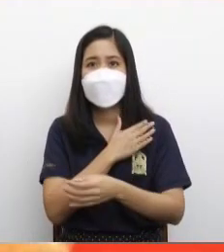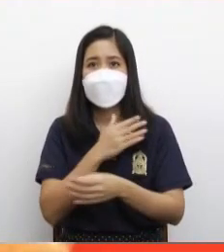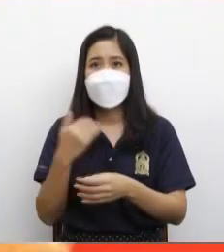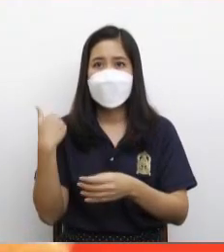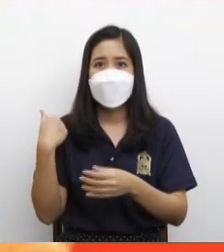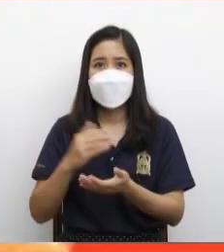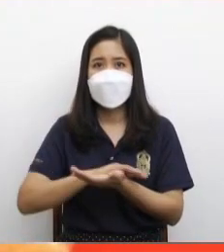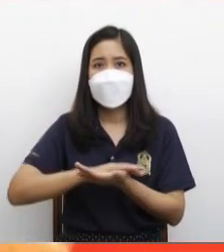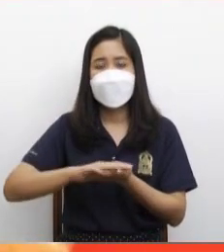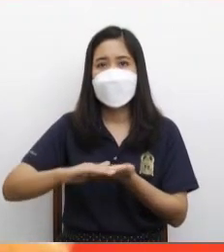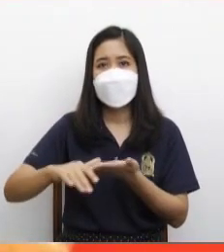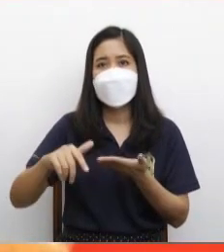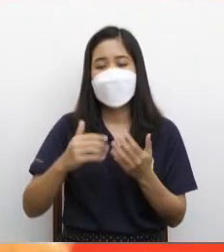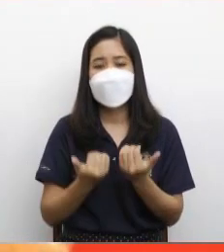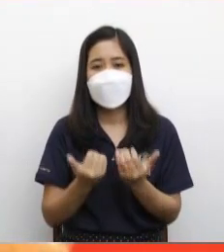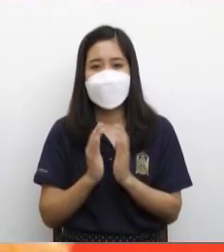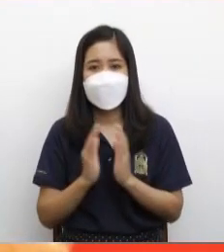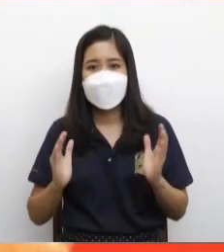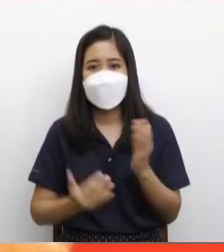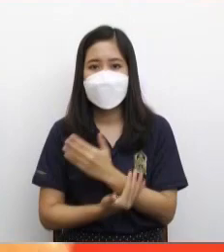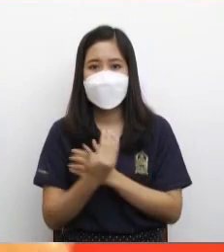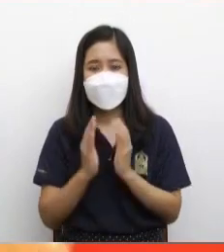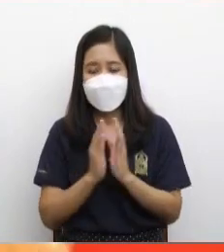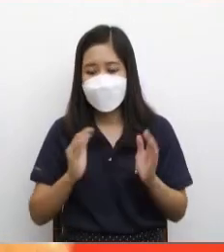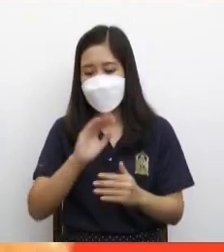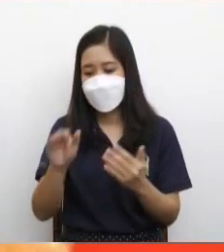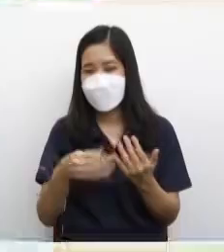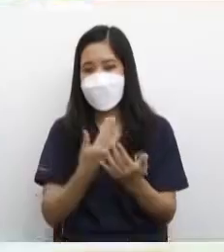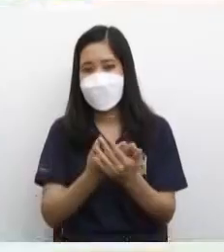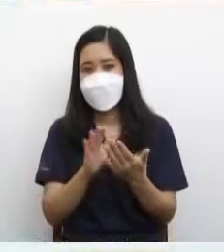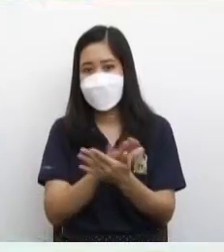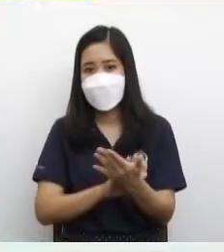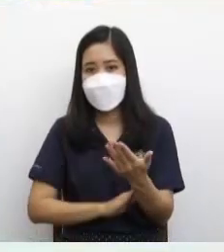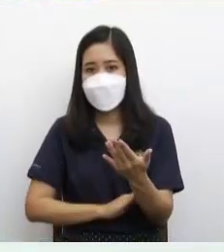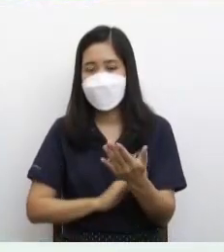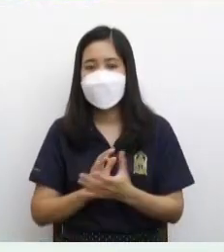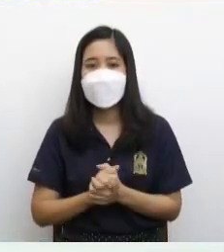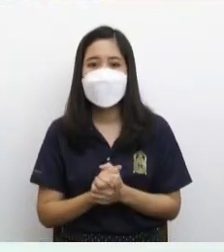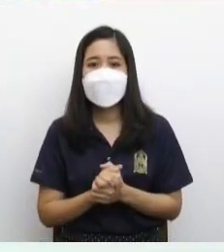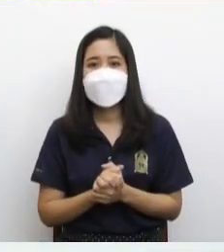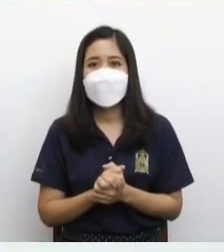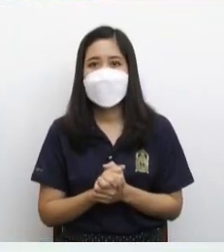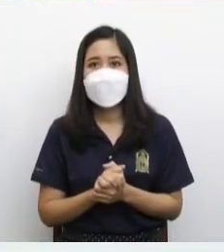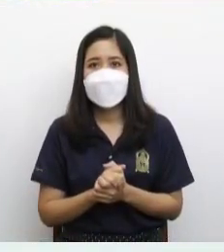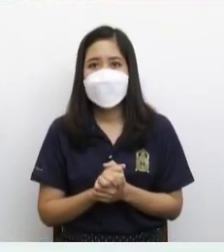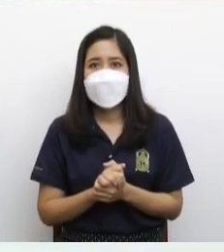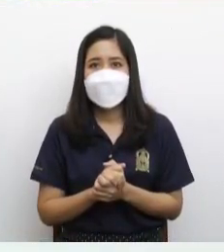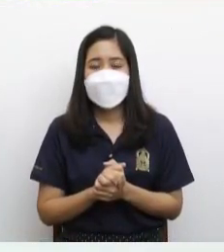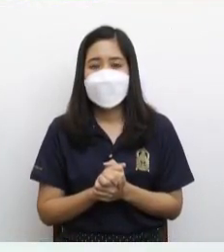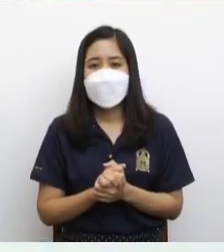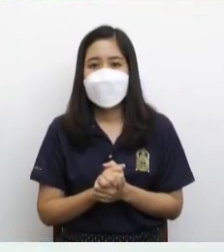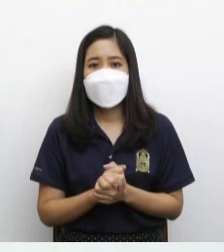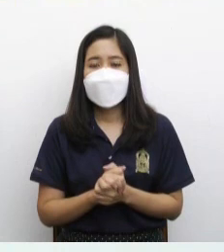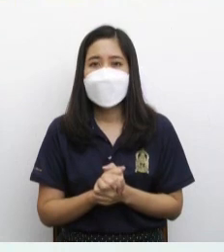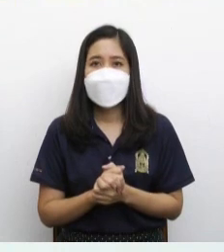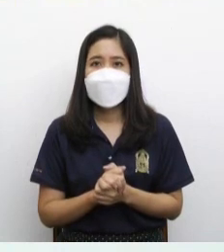ร้อยก็ต้องขอถึงป่านนี้ขอบคุณอ่านทุกๆท่านในครั้งหนึ่งนะครับประเด็นที่สองครับที่จากนำเรียนในรายการพุธเช้าวันนี้